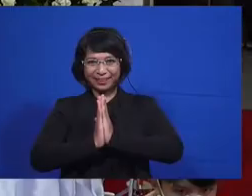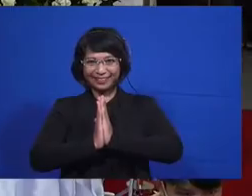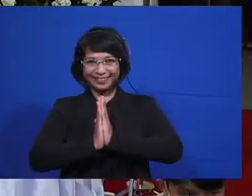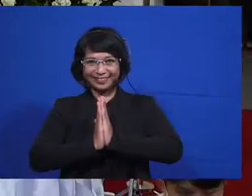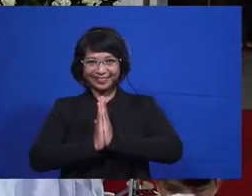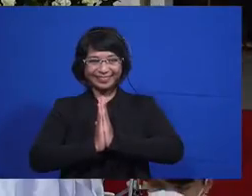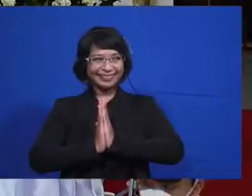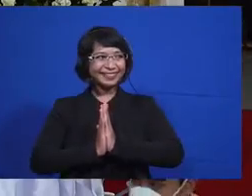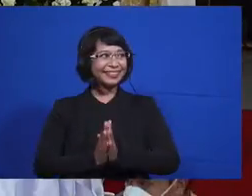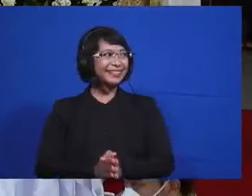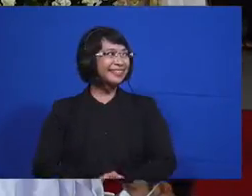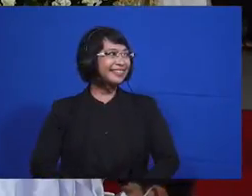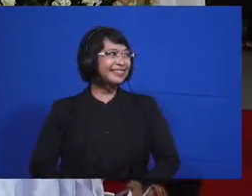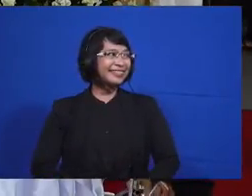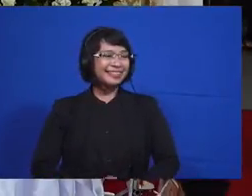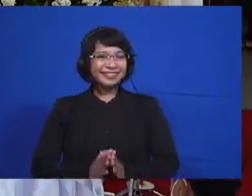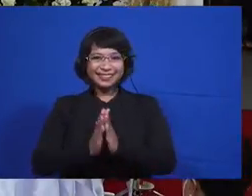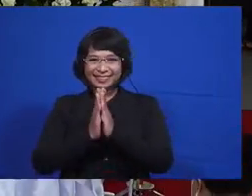damai Kristus.